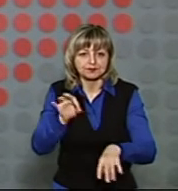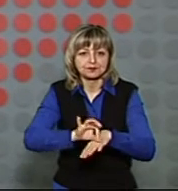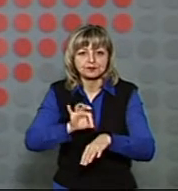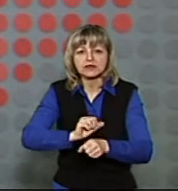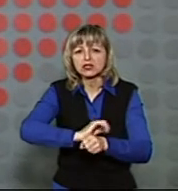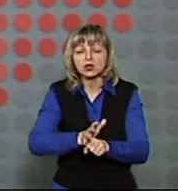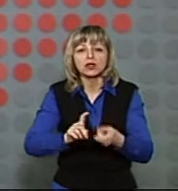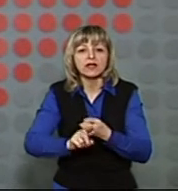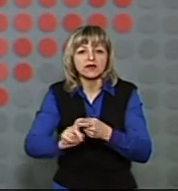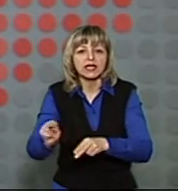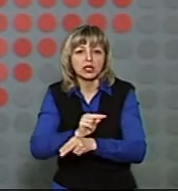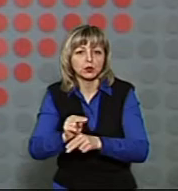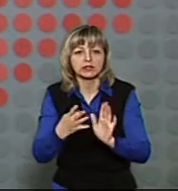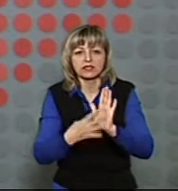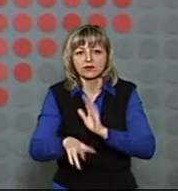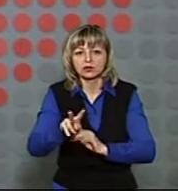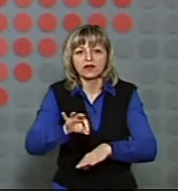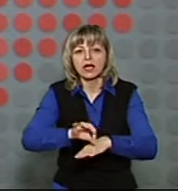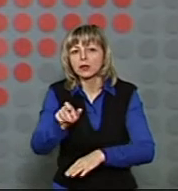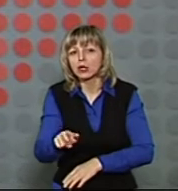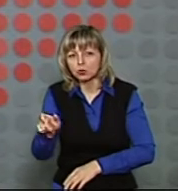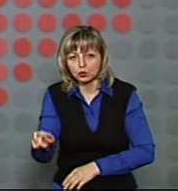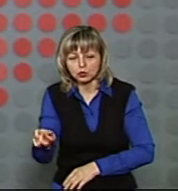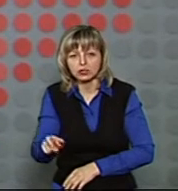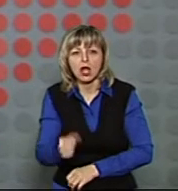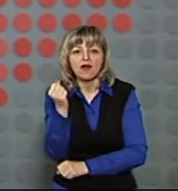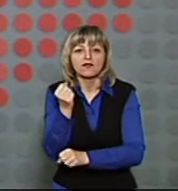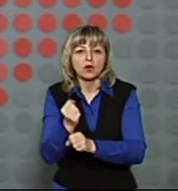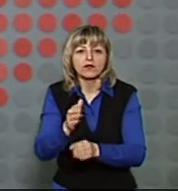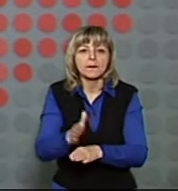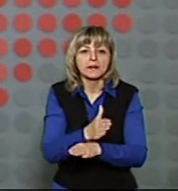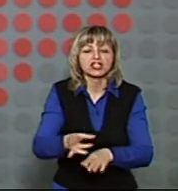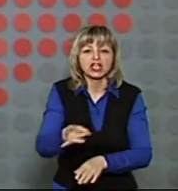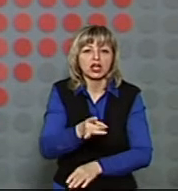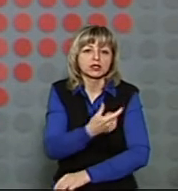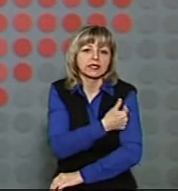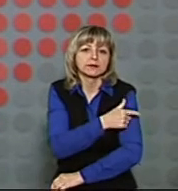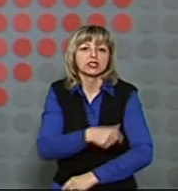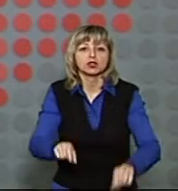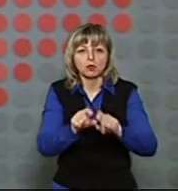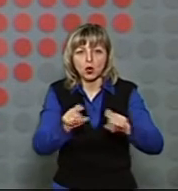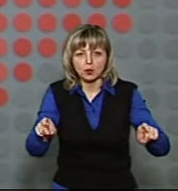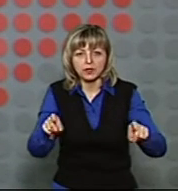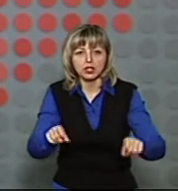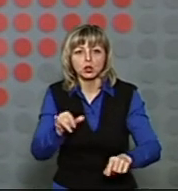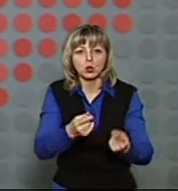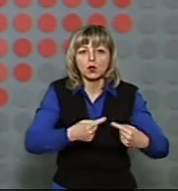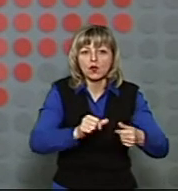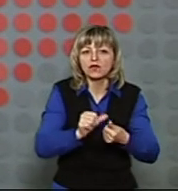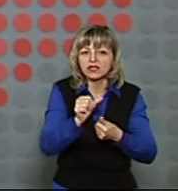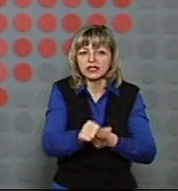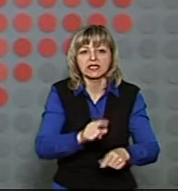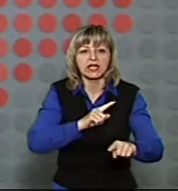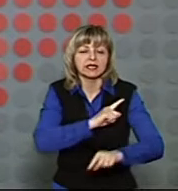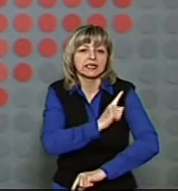коронавірус лікуються 92 недужих. А у Ковальському міжрайонному територіальному медичному об'єднанні у відділенні